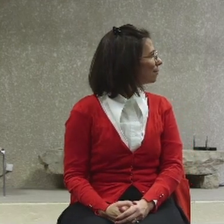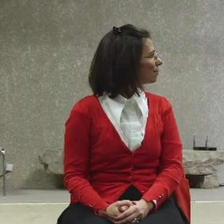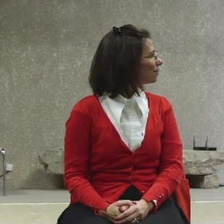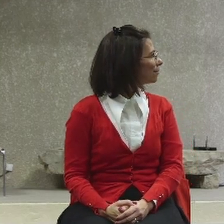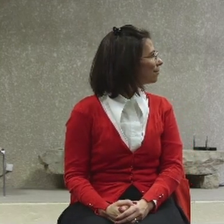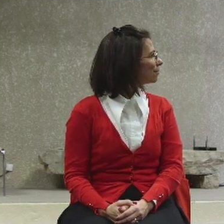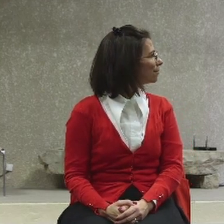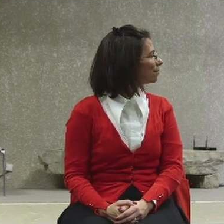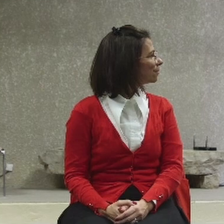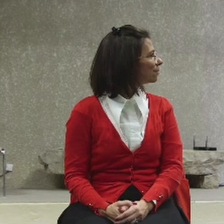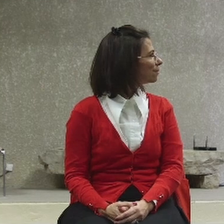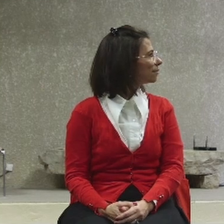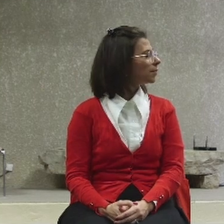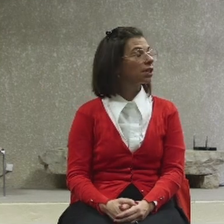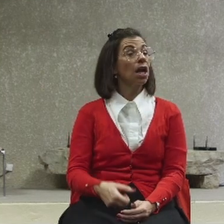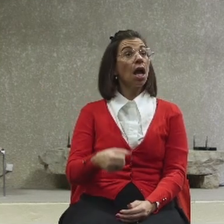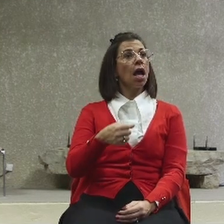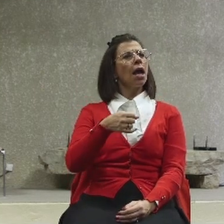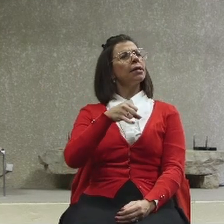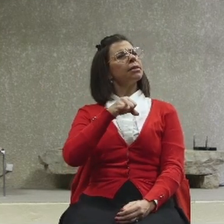veut partager, passer un temps,